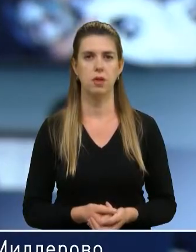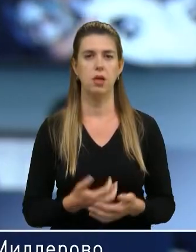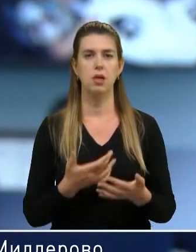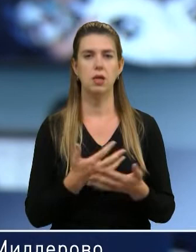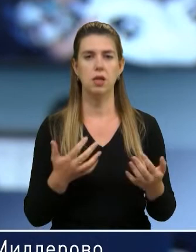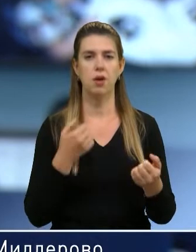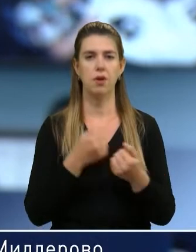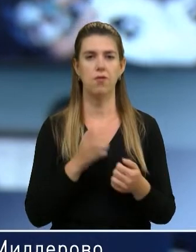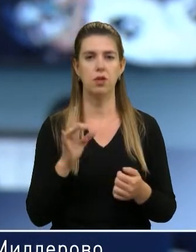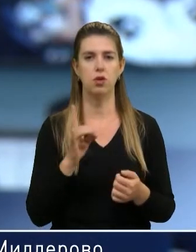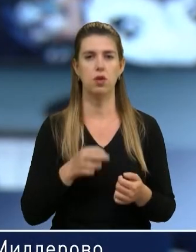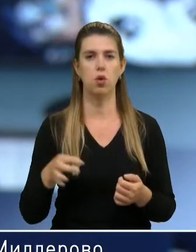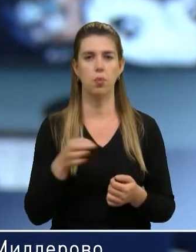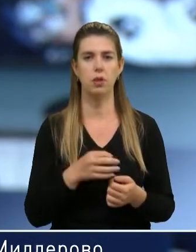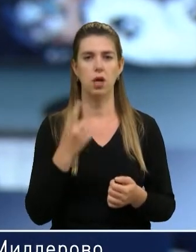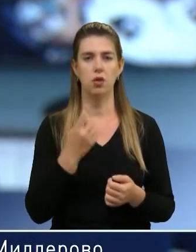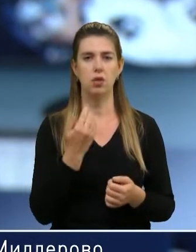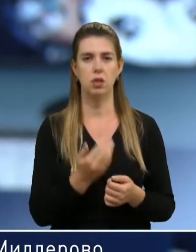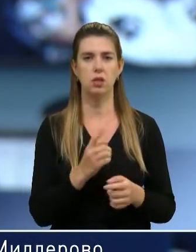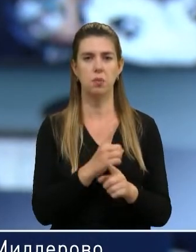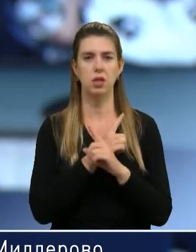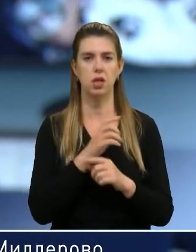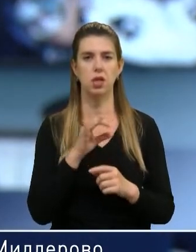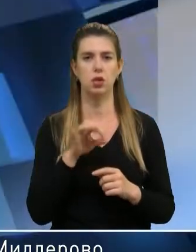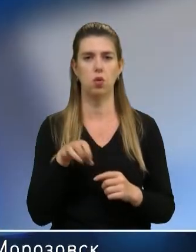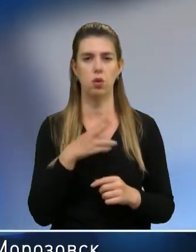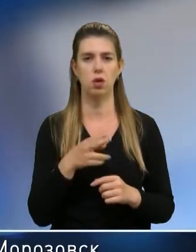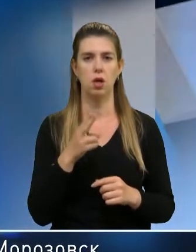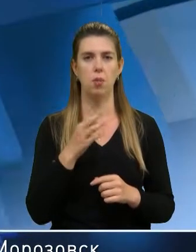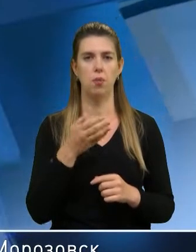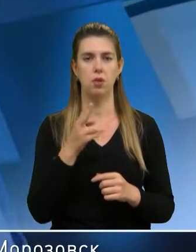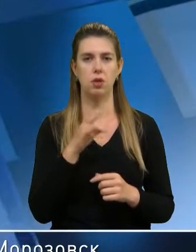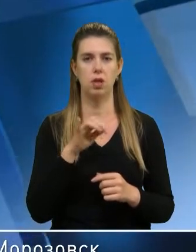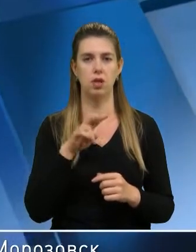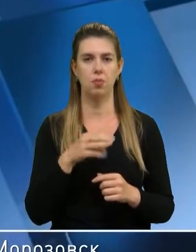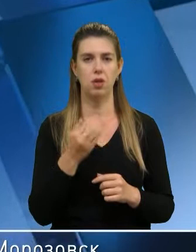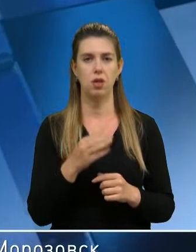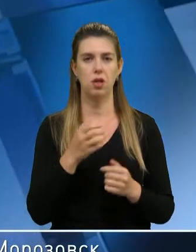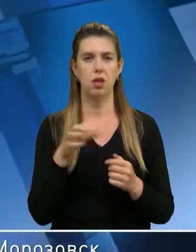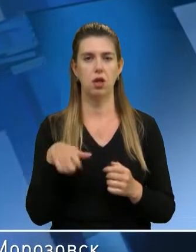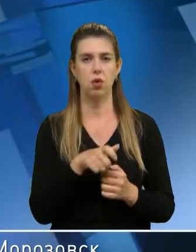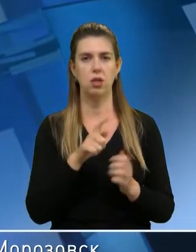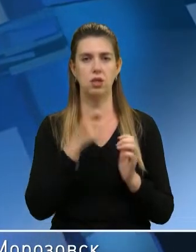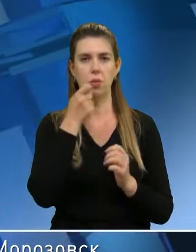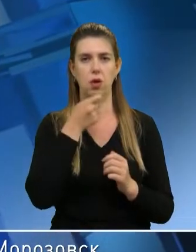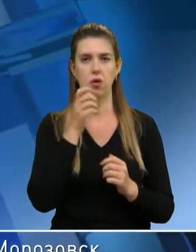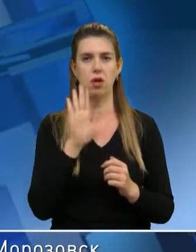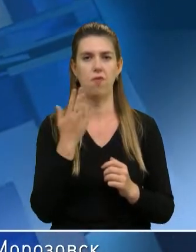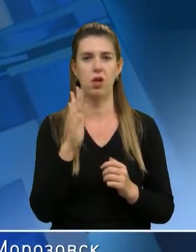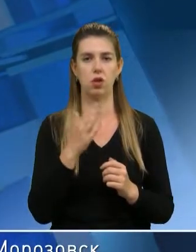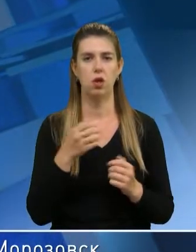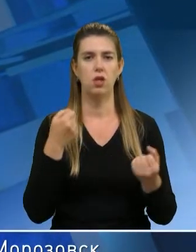Несколько ДТП в Ростовской области, одно из них со смертельным исходом. По данным госавтоинспекции, на автодороге